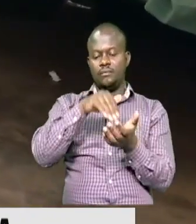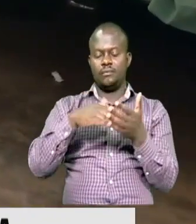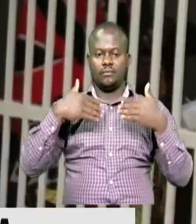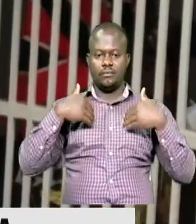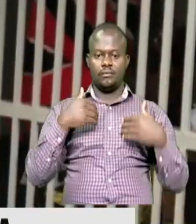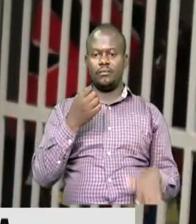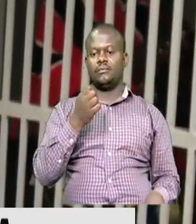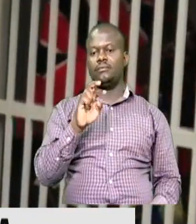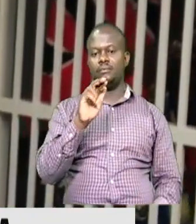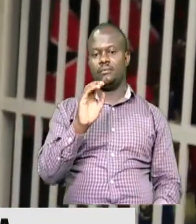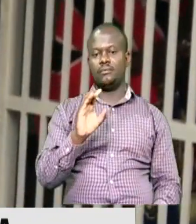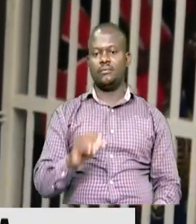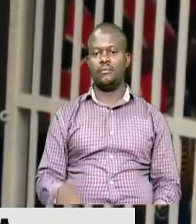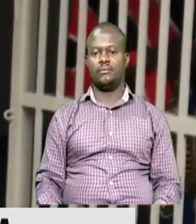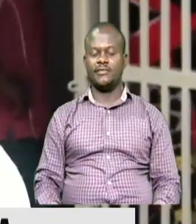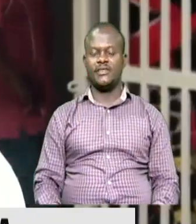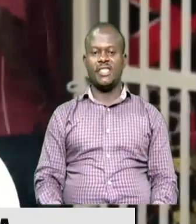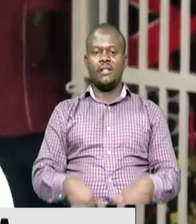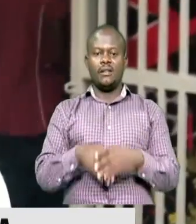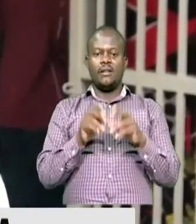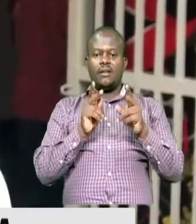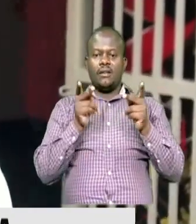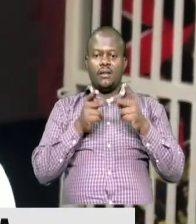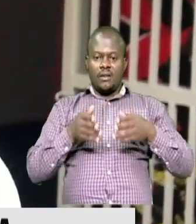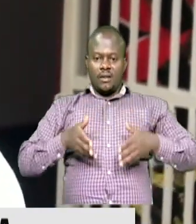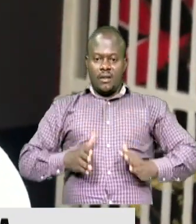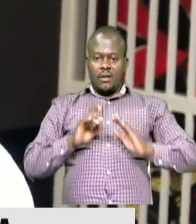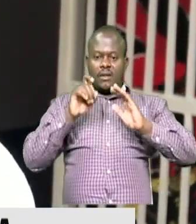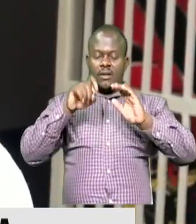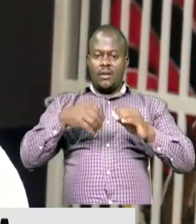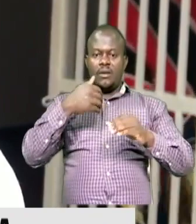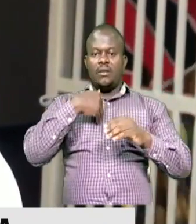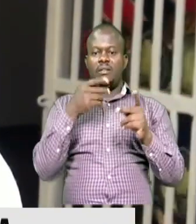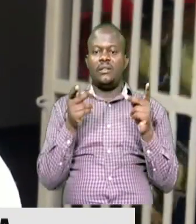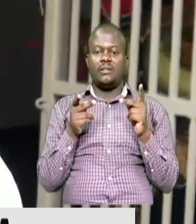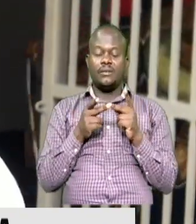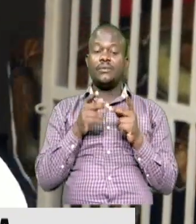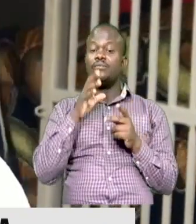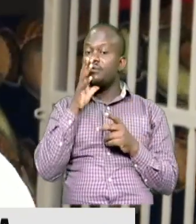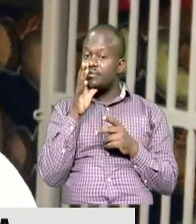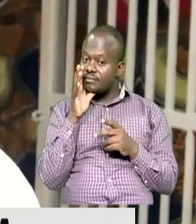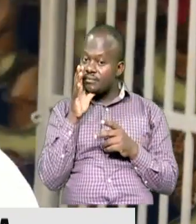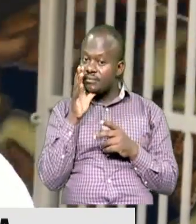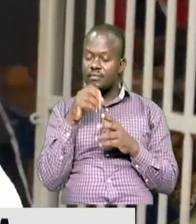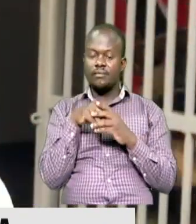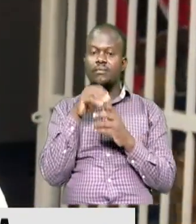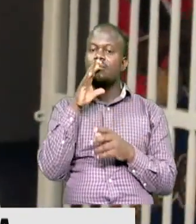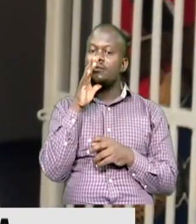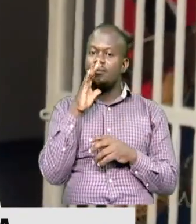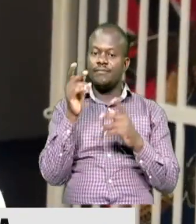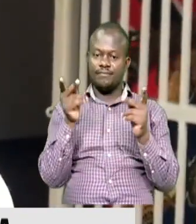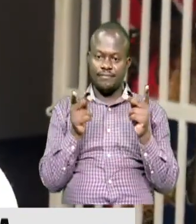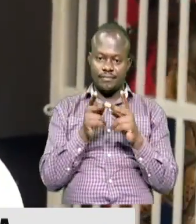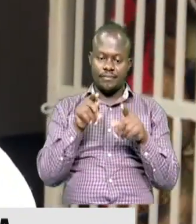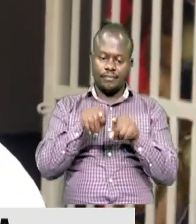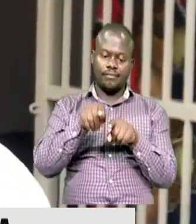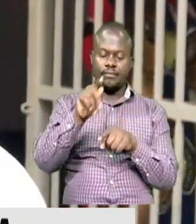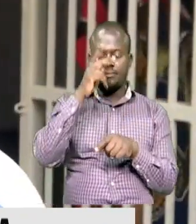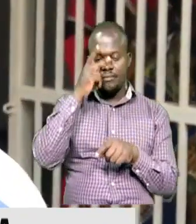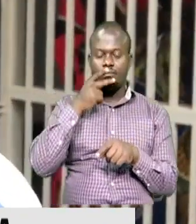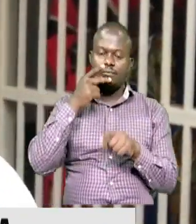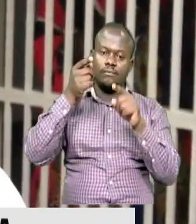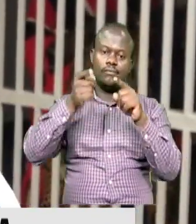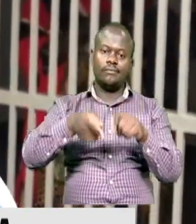Eric Nshuti. Materinete ubundi yakaba ifite aho bategerereza, aho bita muri tegereza, aho ngaho naho umubyeyi tumushyira